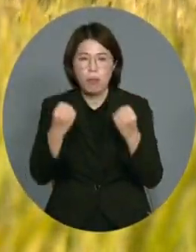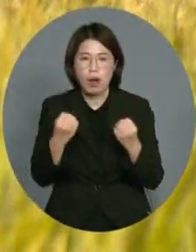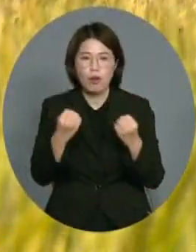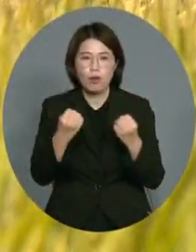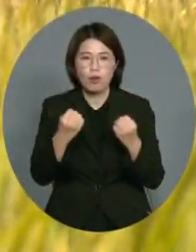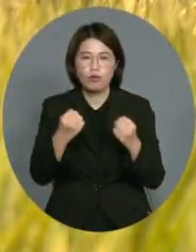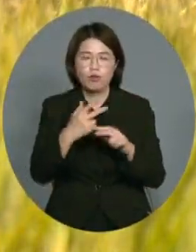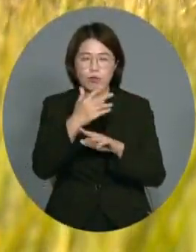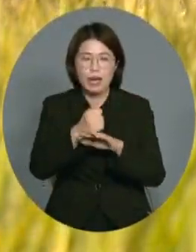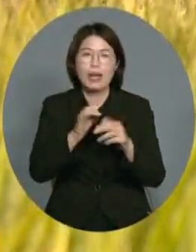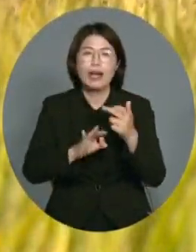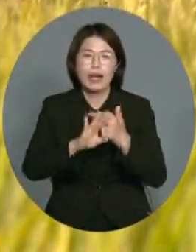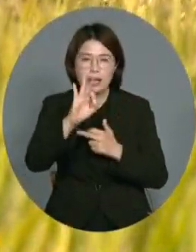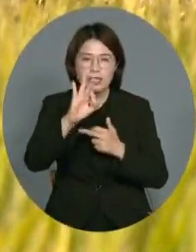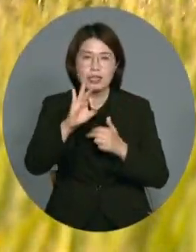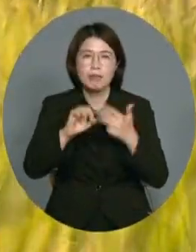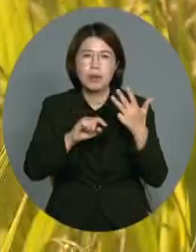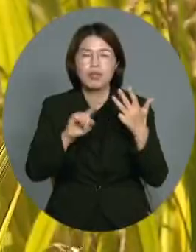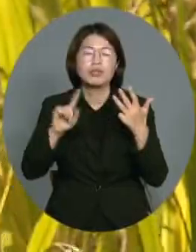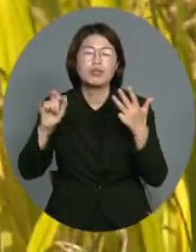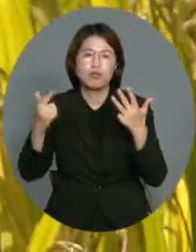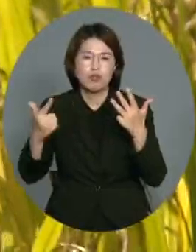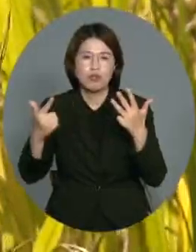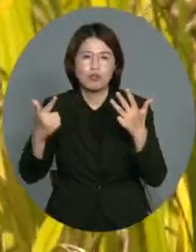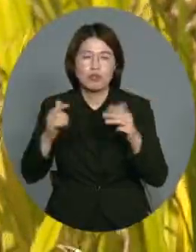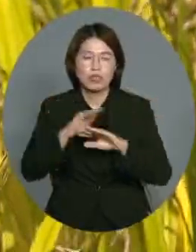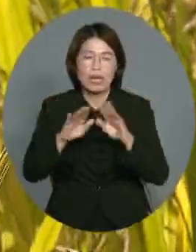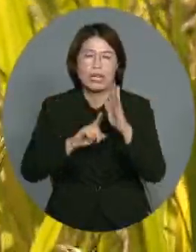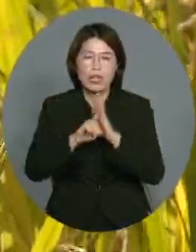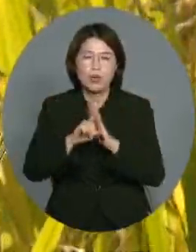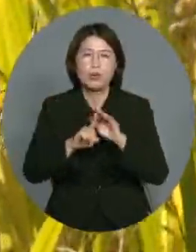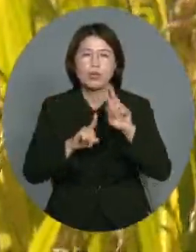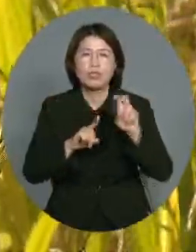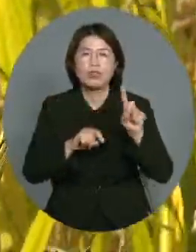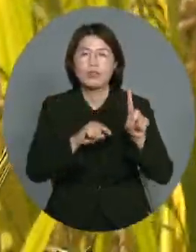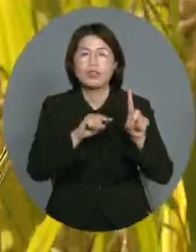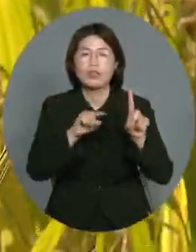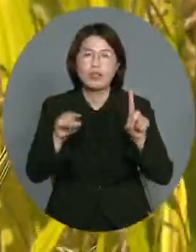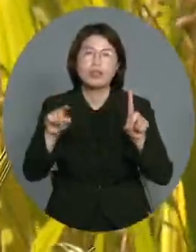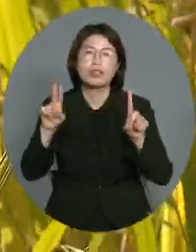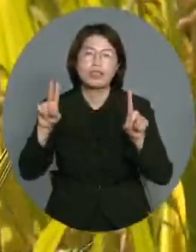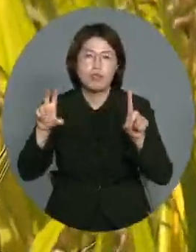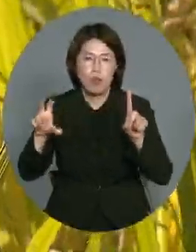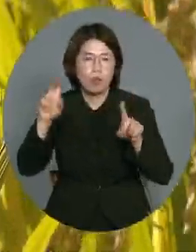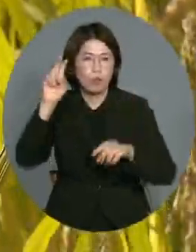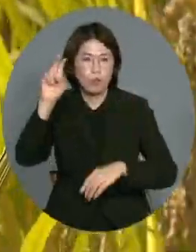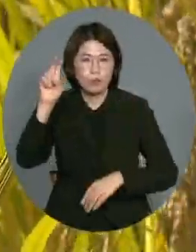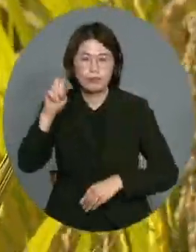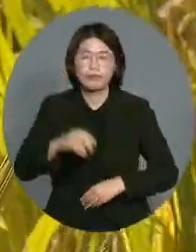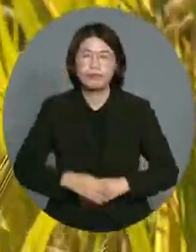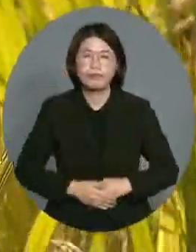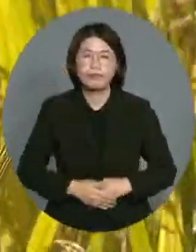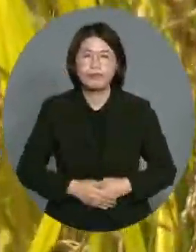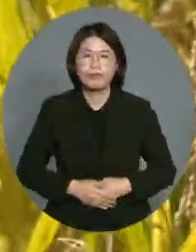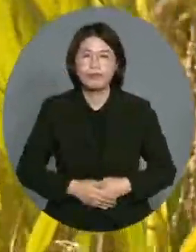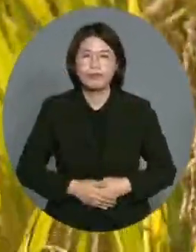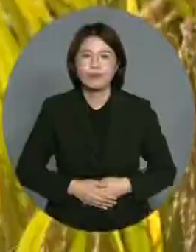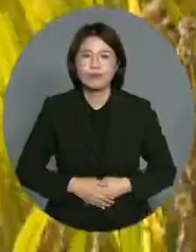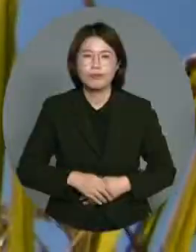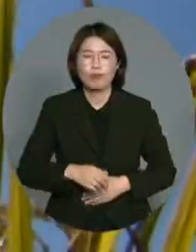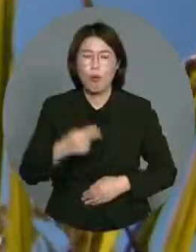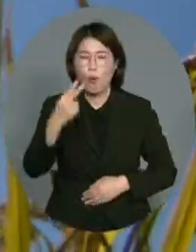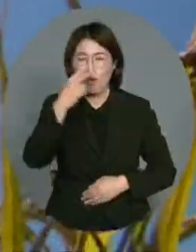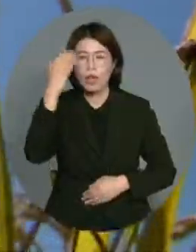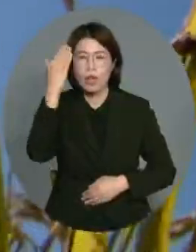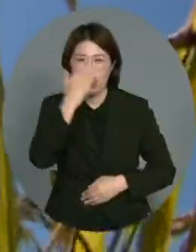아침 기온은 8도에서 16도, 낮 기온은 21도에서 25도 예상됩니다. 공기도